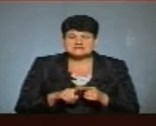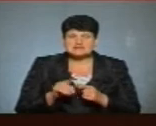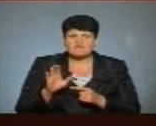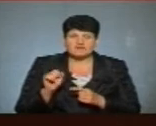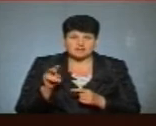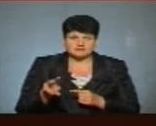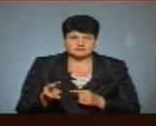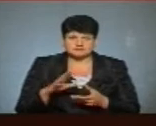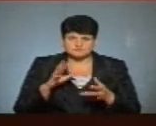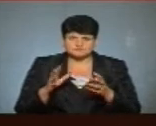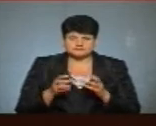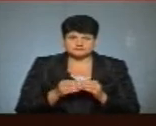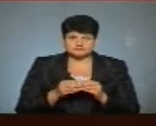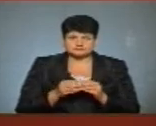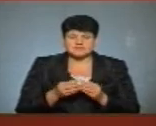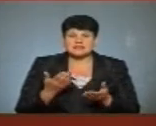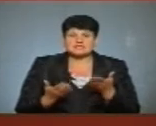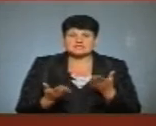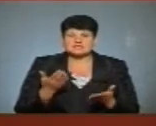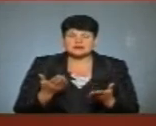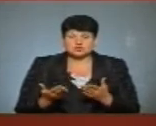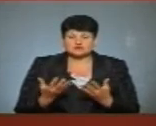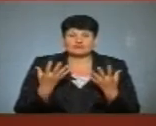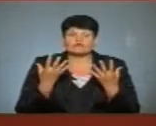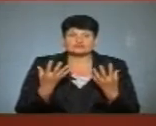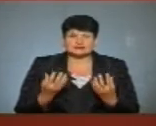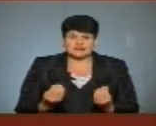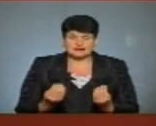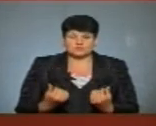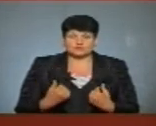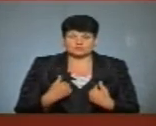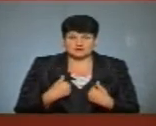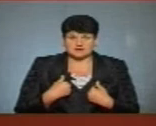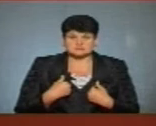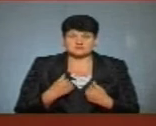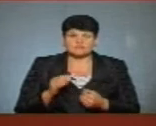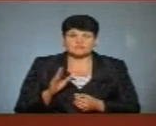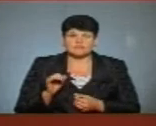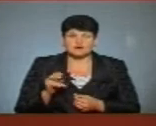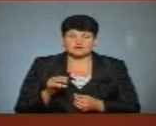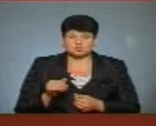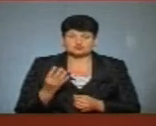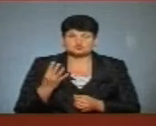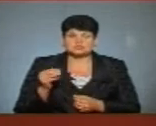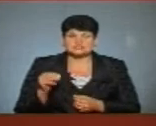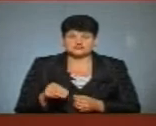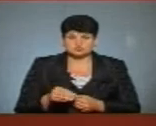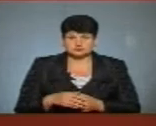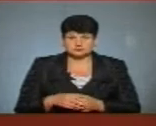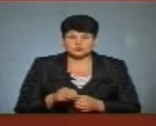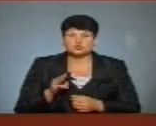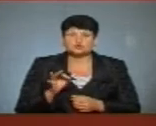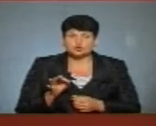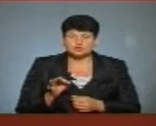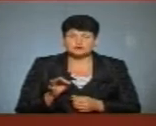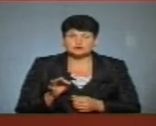нам обрахували. І якщо в день в нас валу 4 тисячі, то нехай